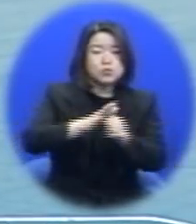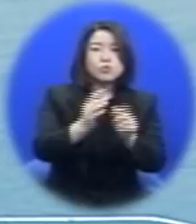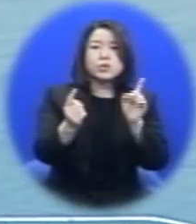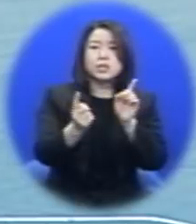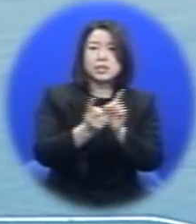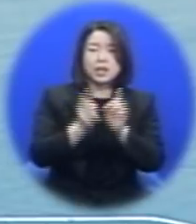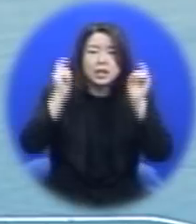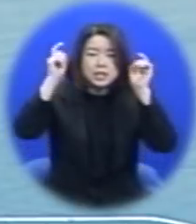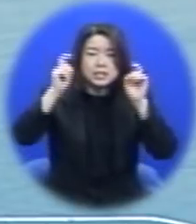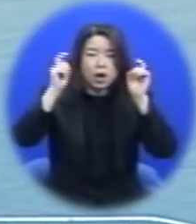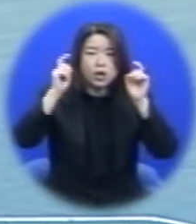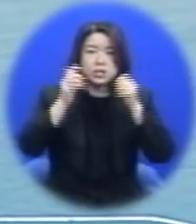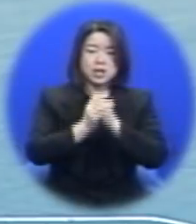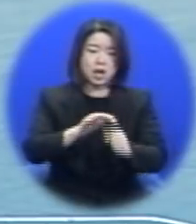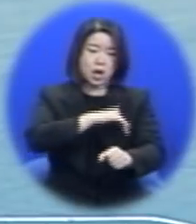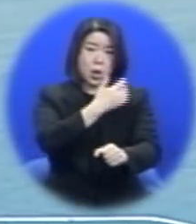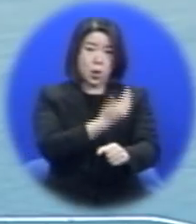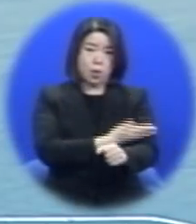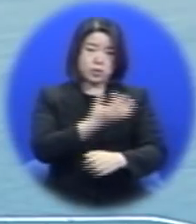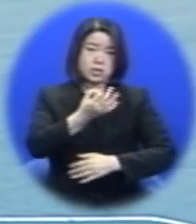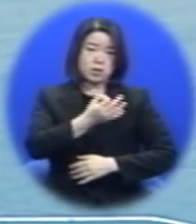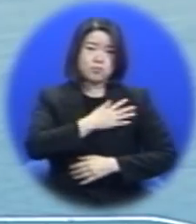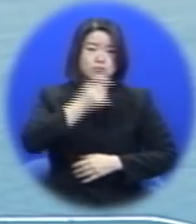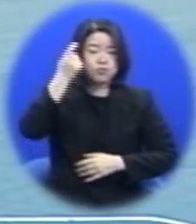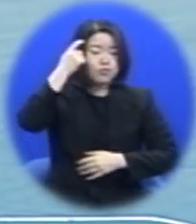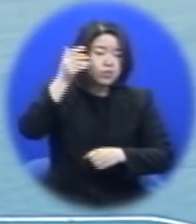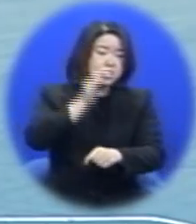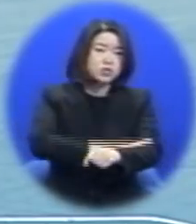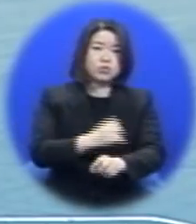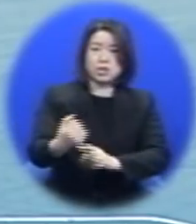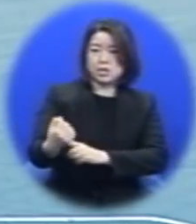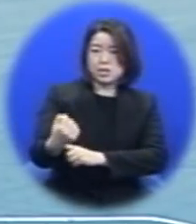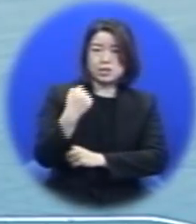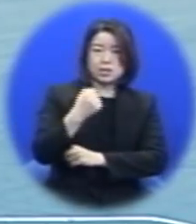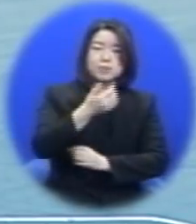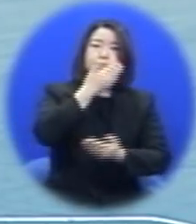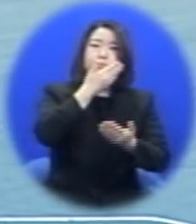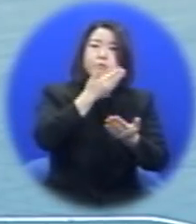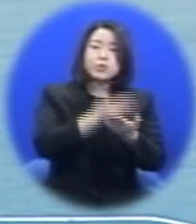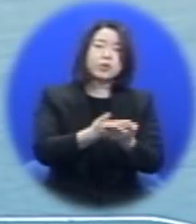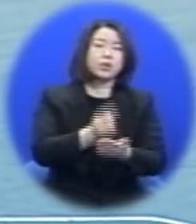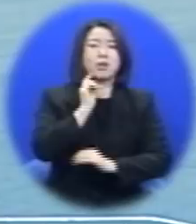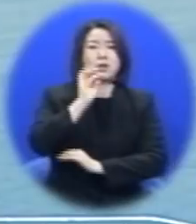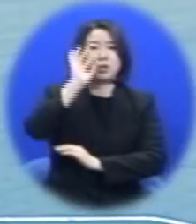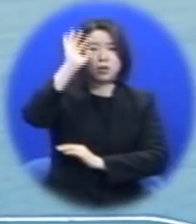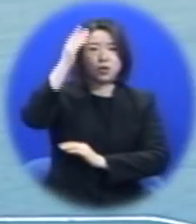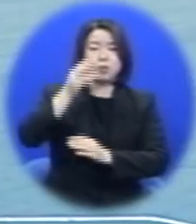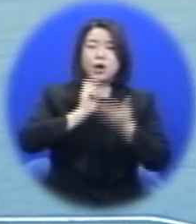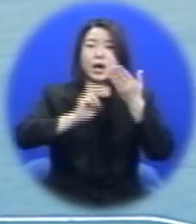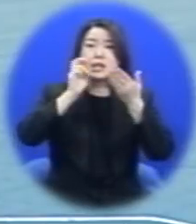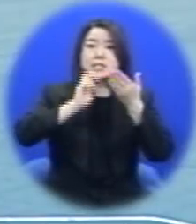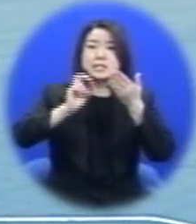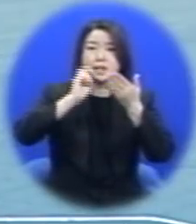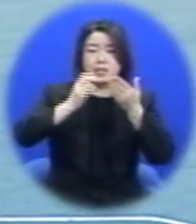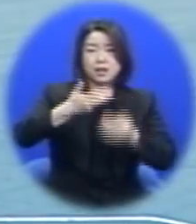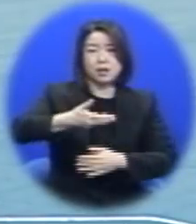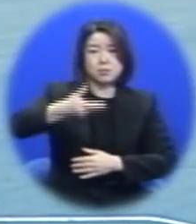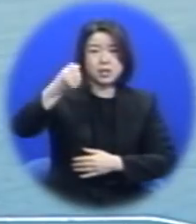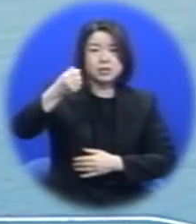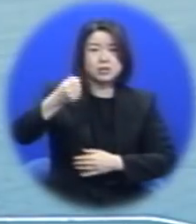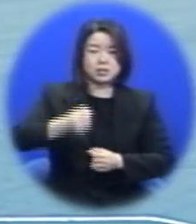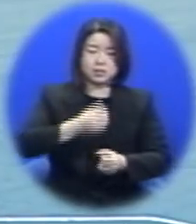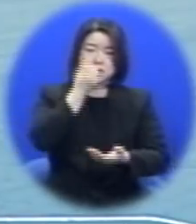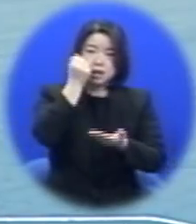양은 권세와 부와 지혜와 힘과 존귀와 영광과 찬양을